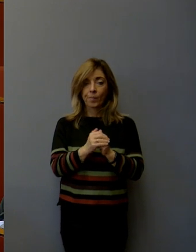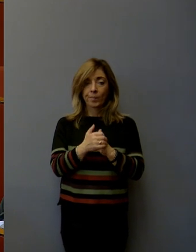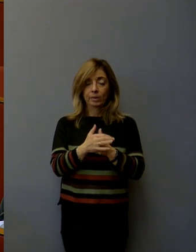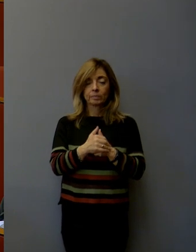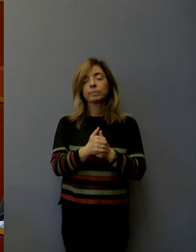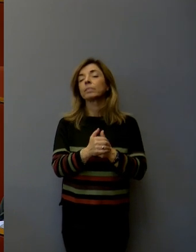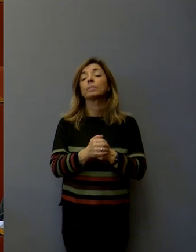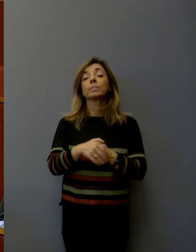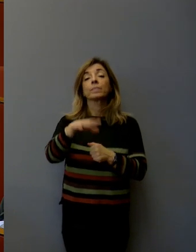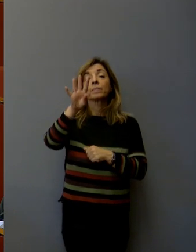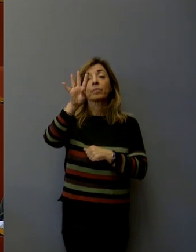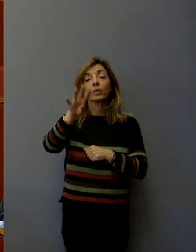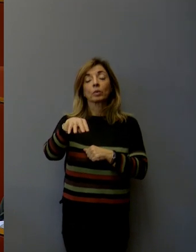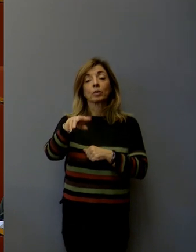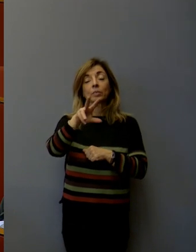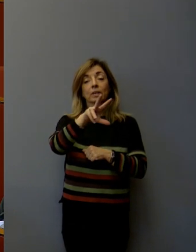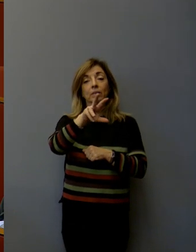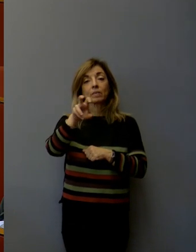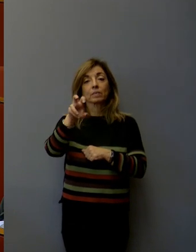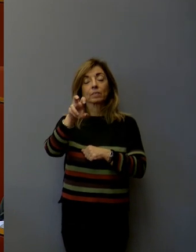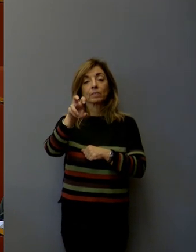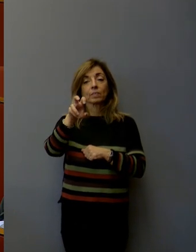il 4.300 62